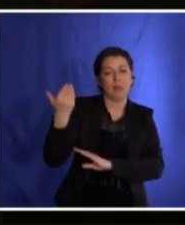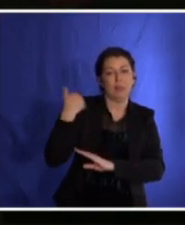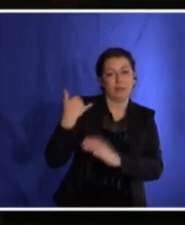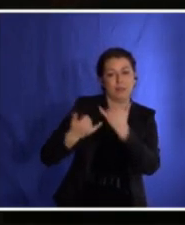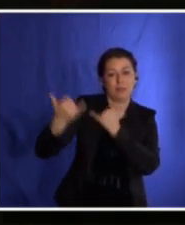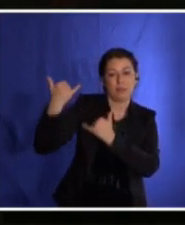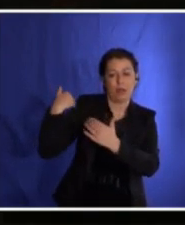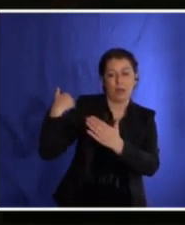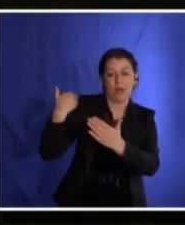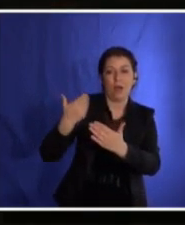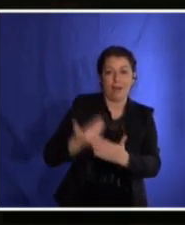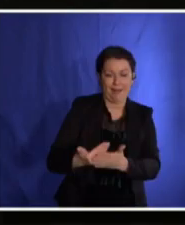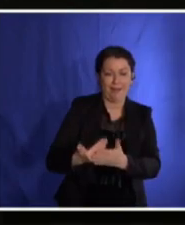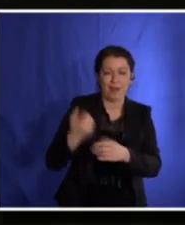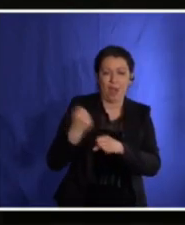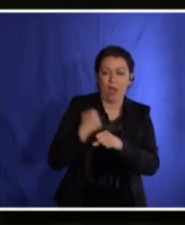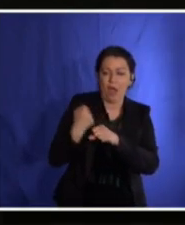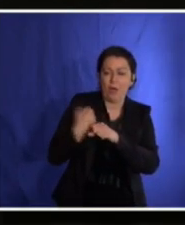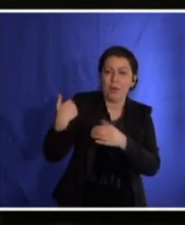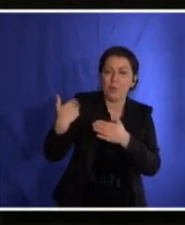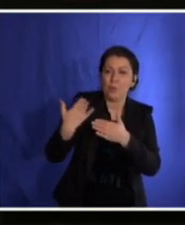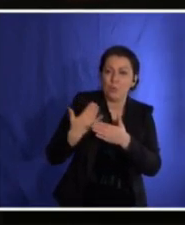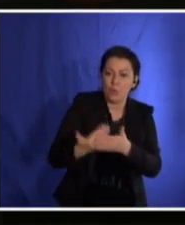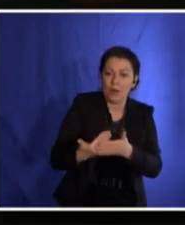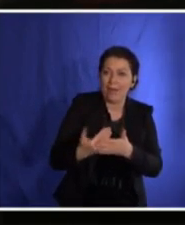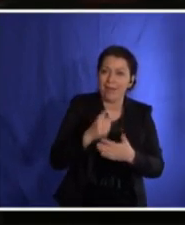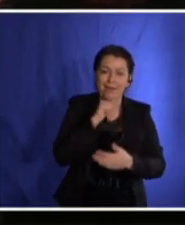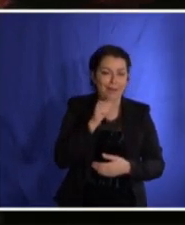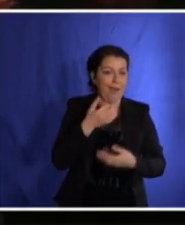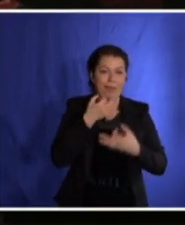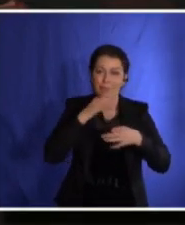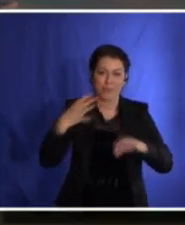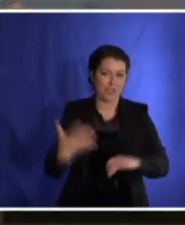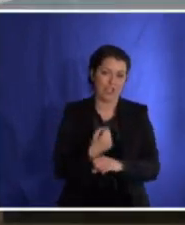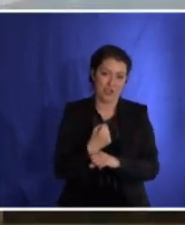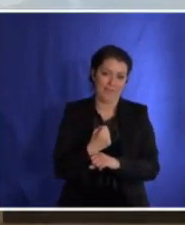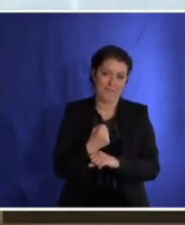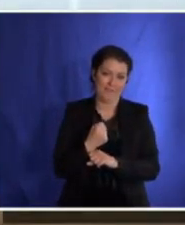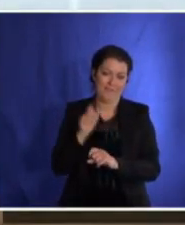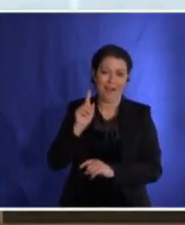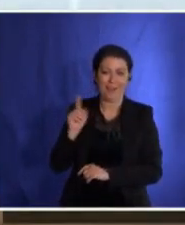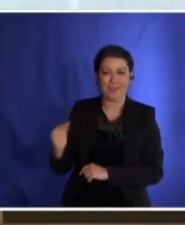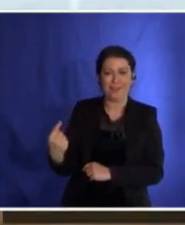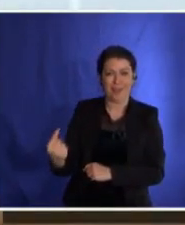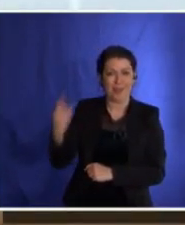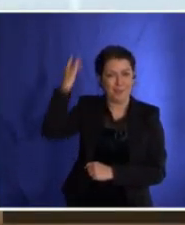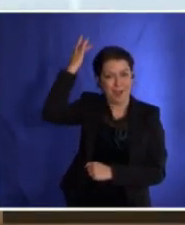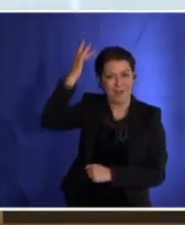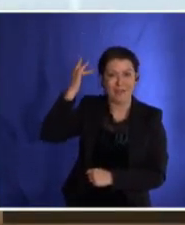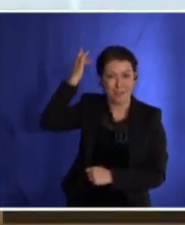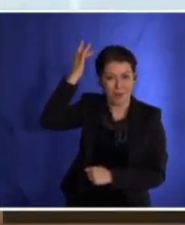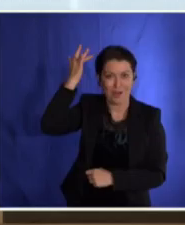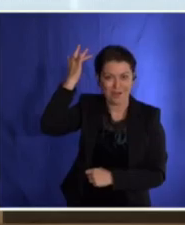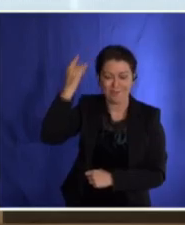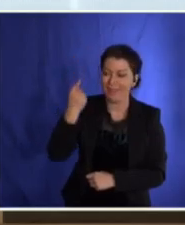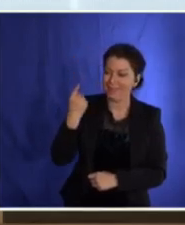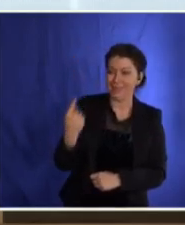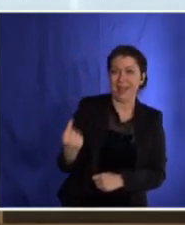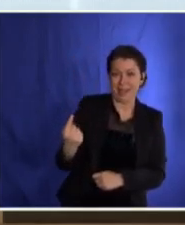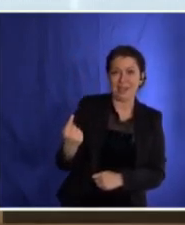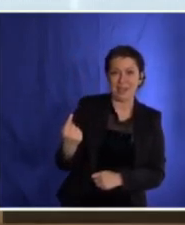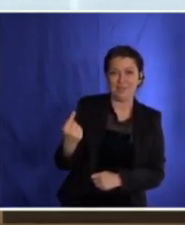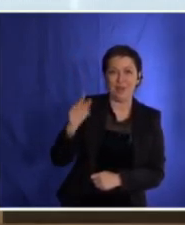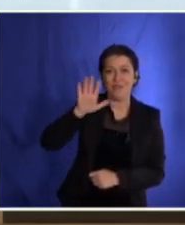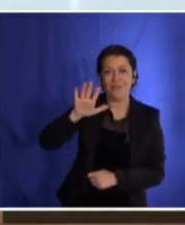hätte keiner besser machen können als Erwin Bröll. Und so wie du dich vor 25 Jahren